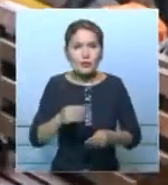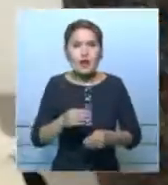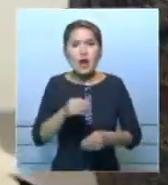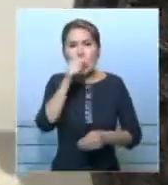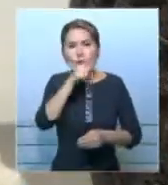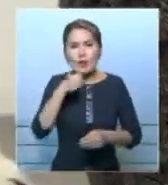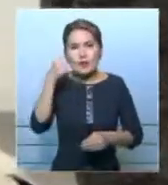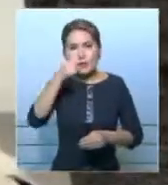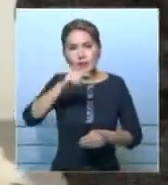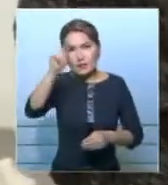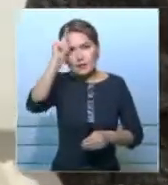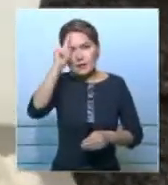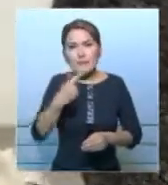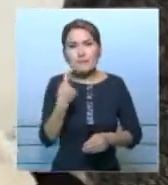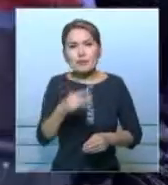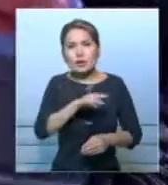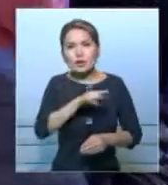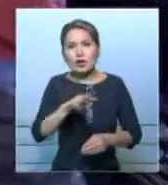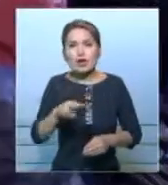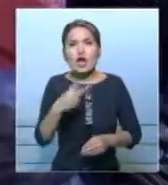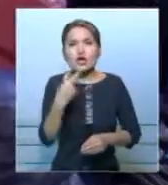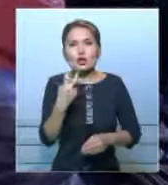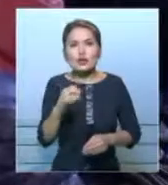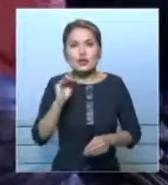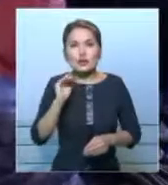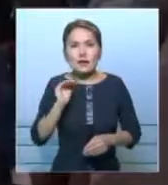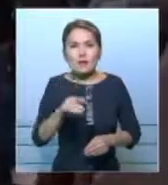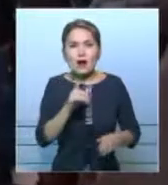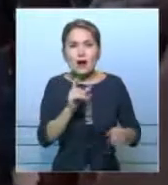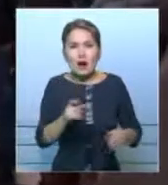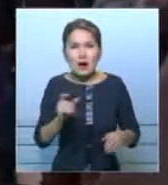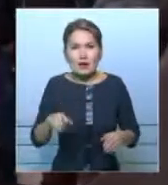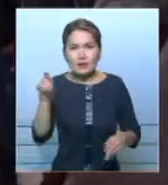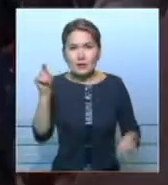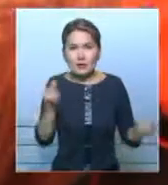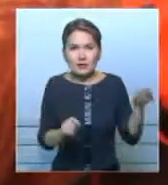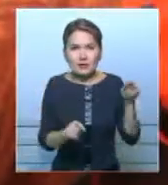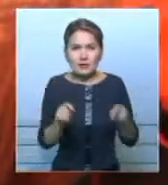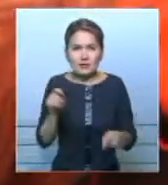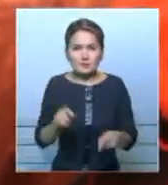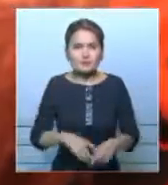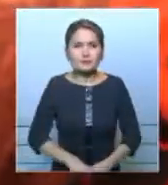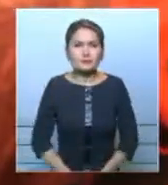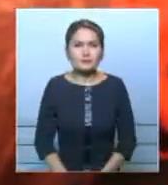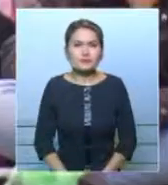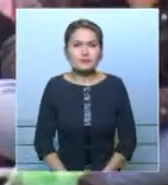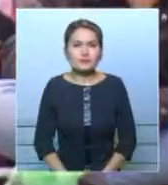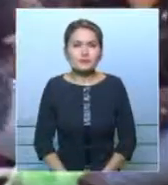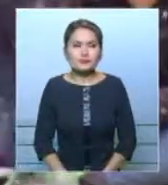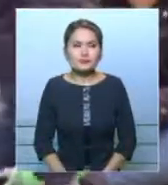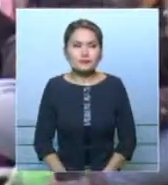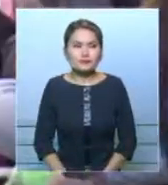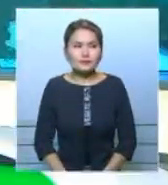хабарлауынша өткен жылы Германияға 1 миллион 200 мың мигрант саяси баспана сұрап келген екен.